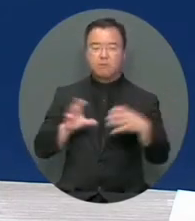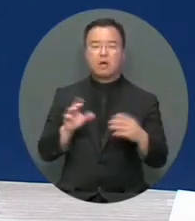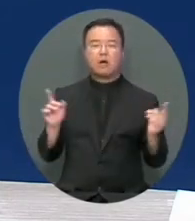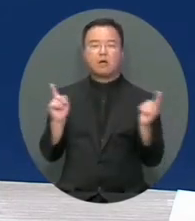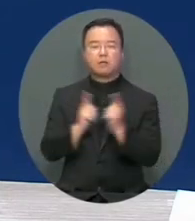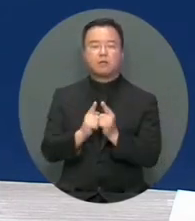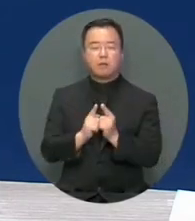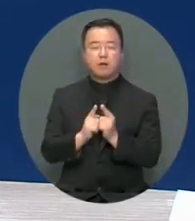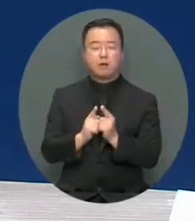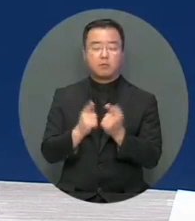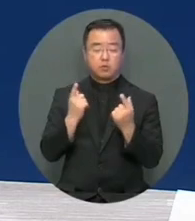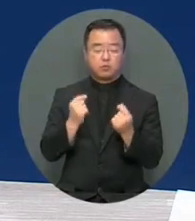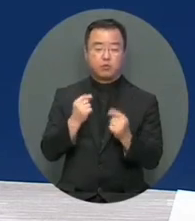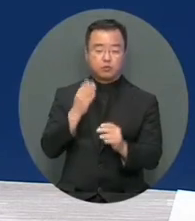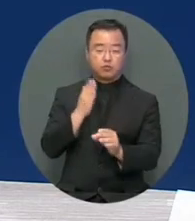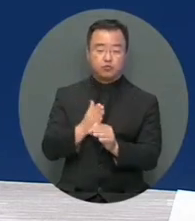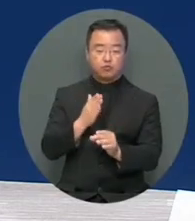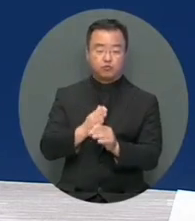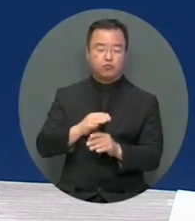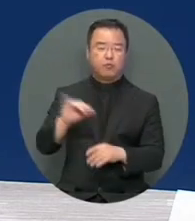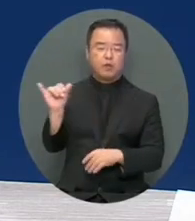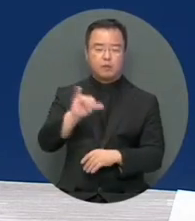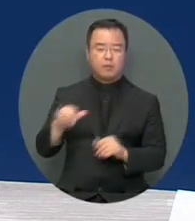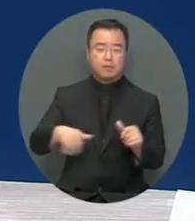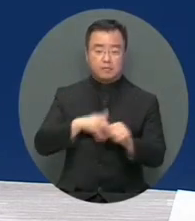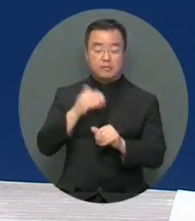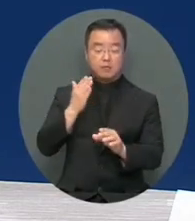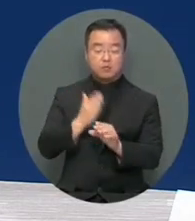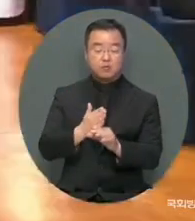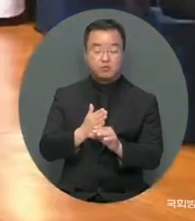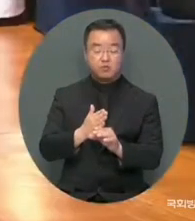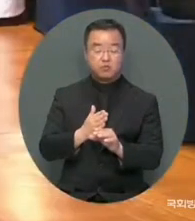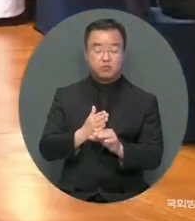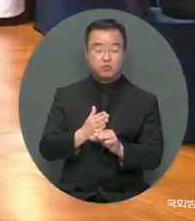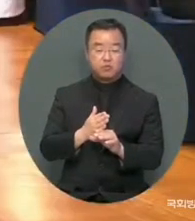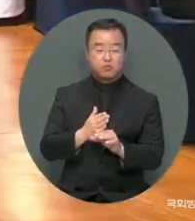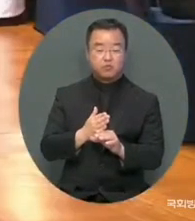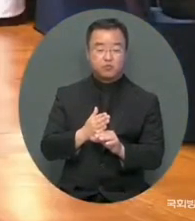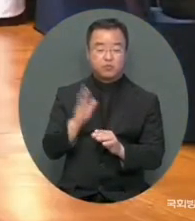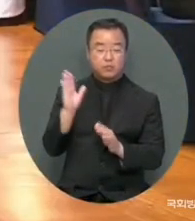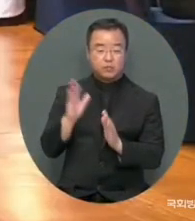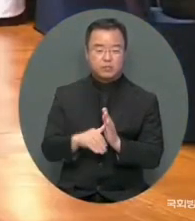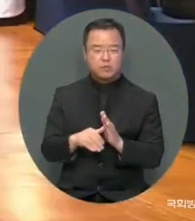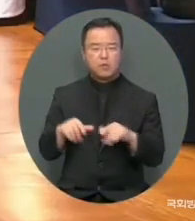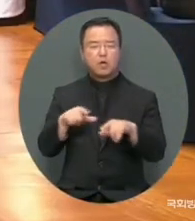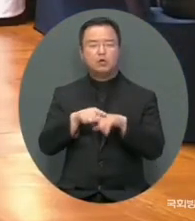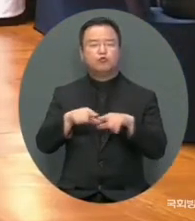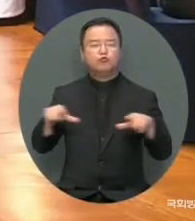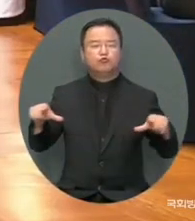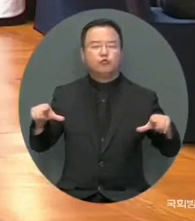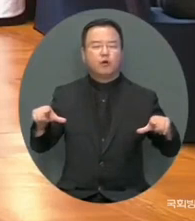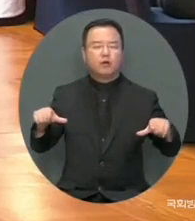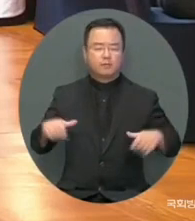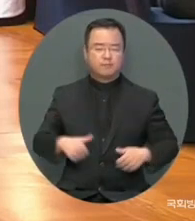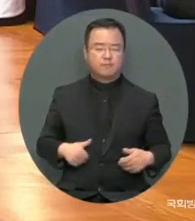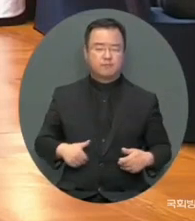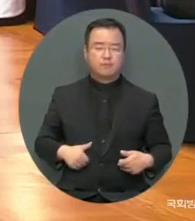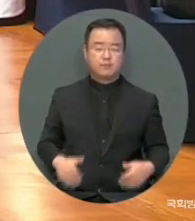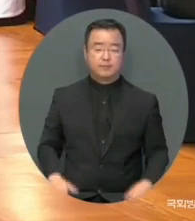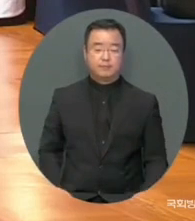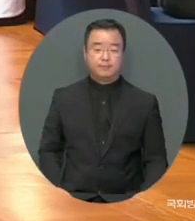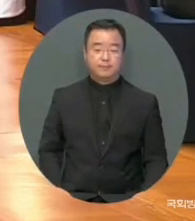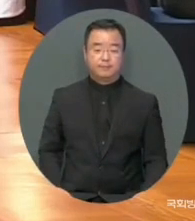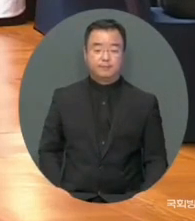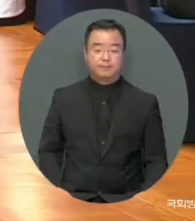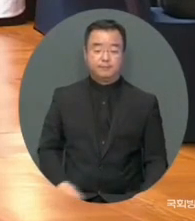반도 국가로서의 지정학적 위치를 갖고 있는 나라의 외교는 균형 외교를 포기할 수는 없습니다. 그래서